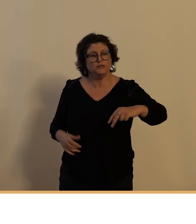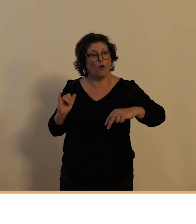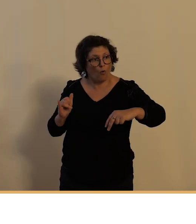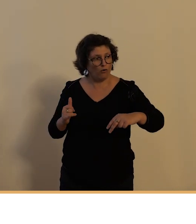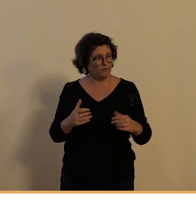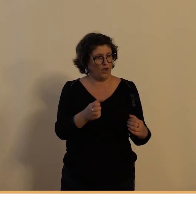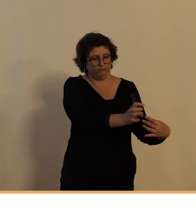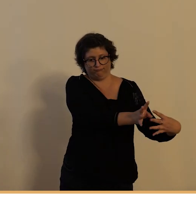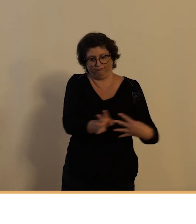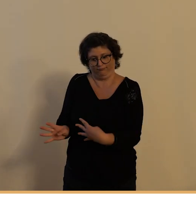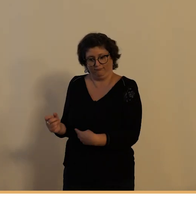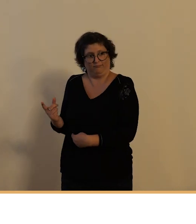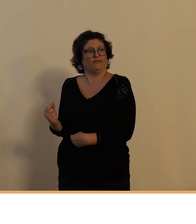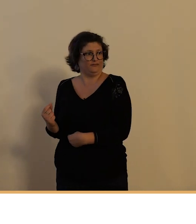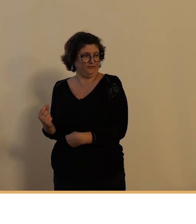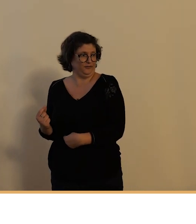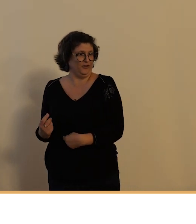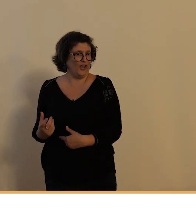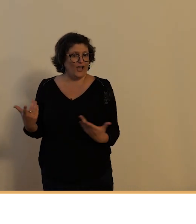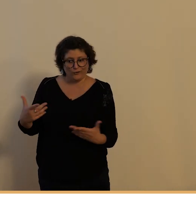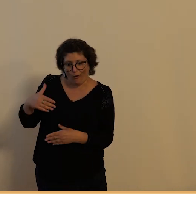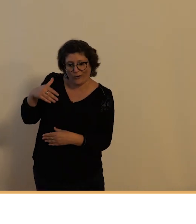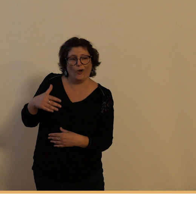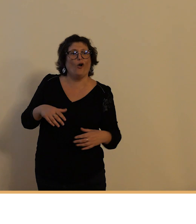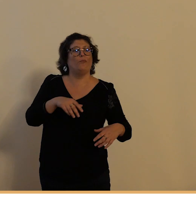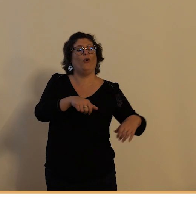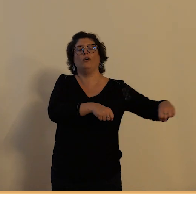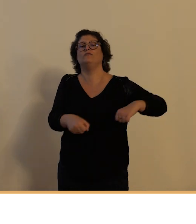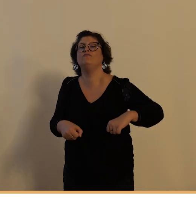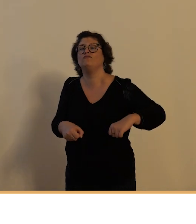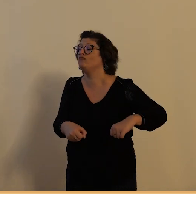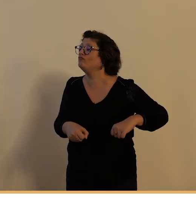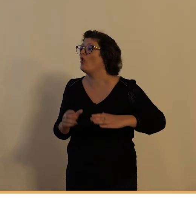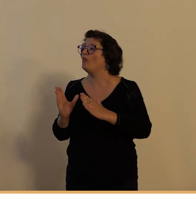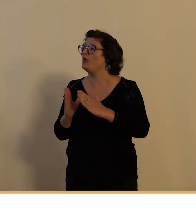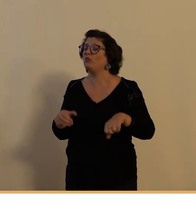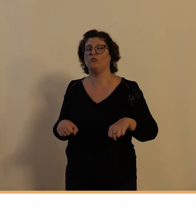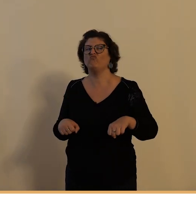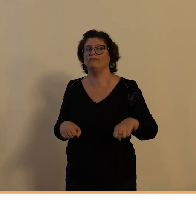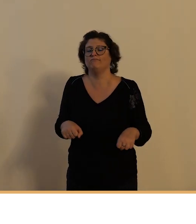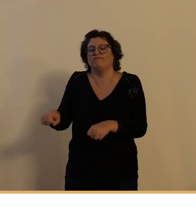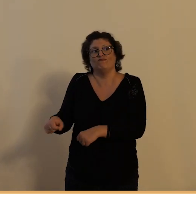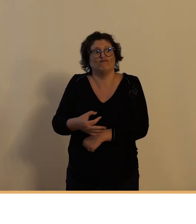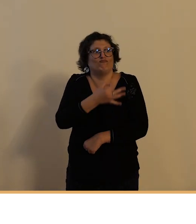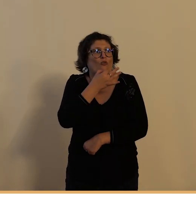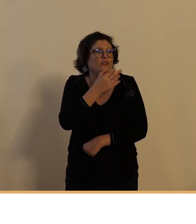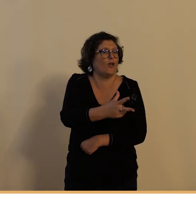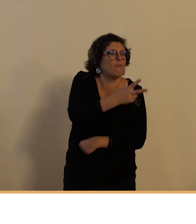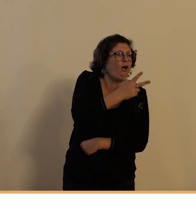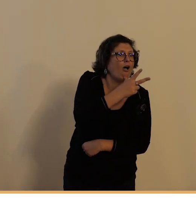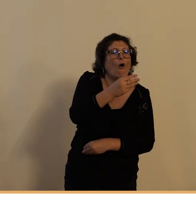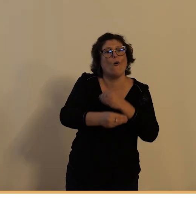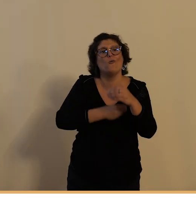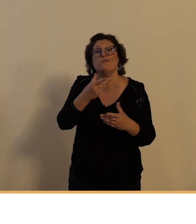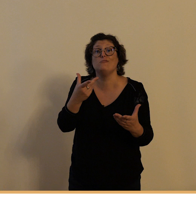une pratique de sociabilité et de s'arrêter au café au bureau de tabac soit